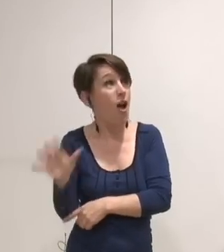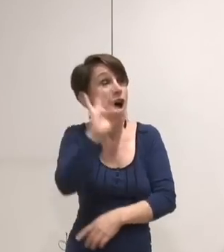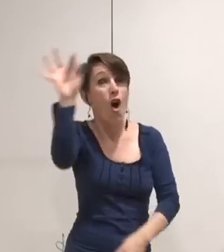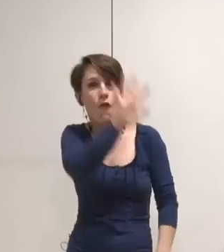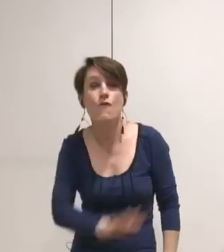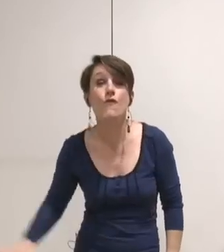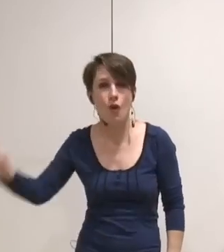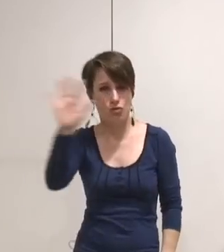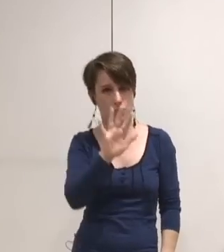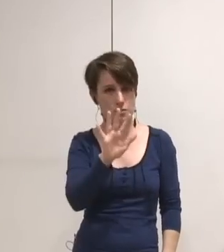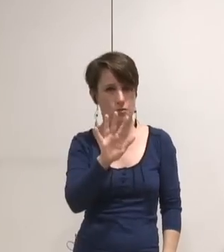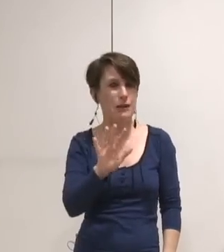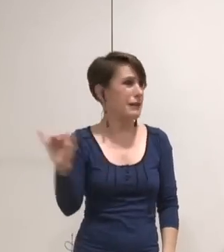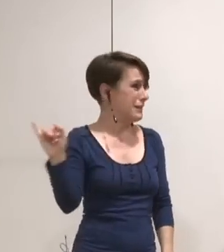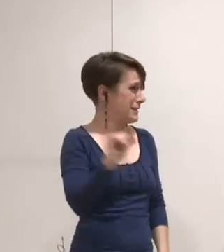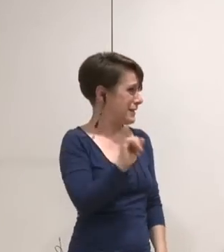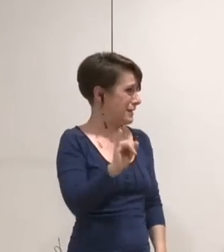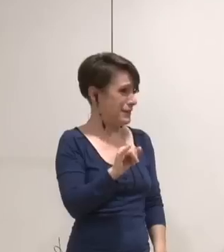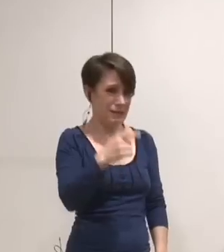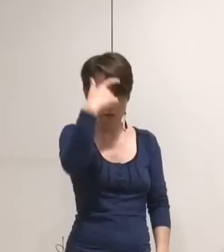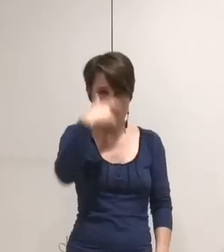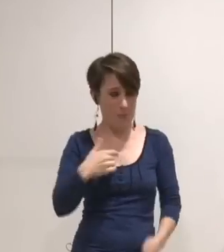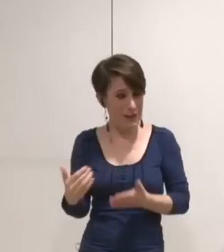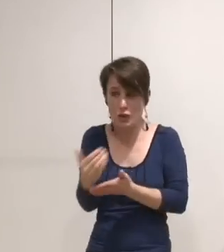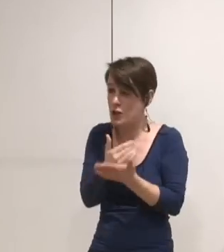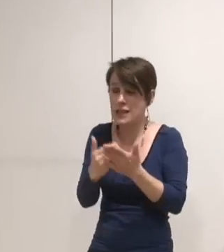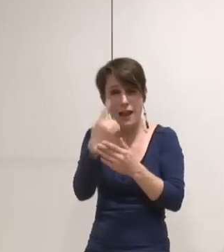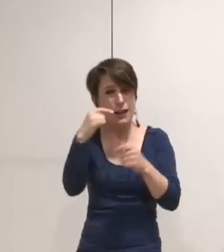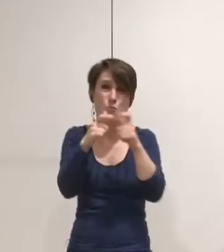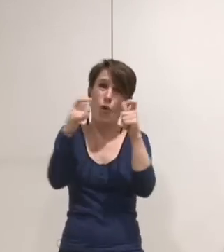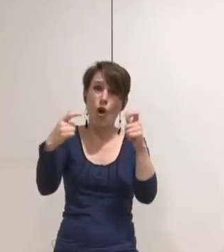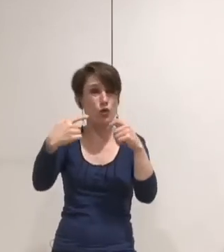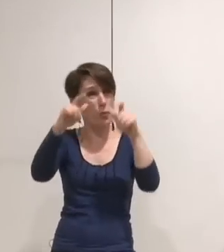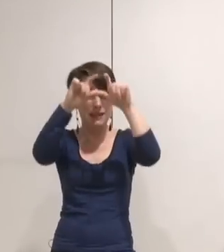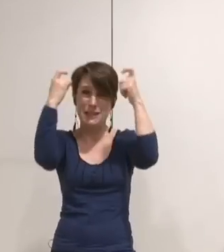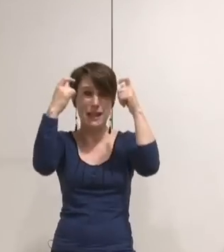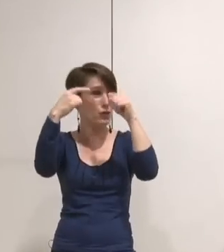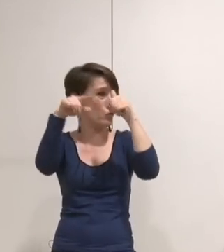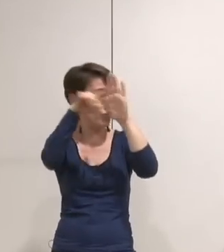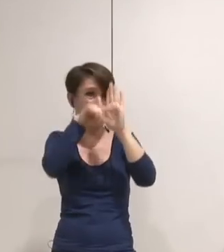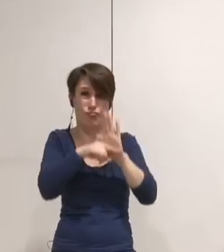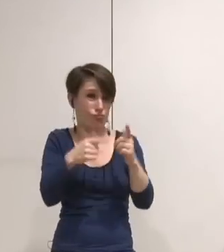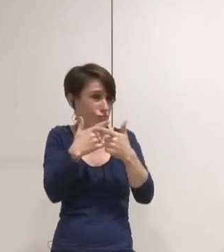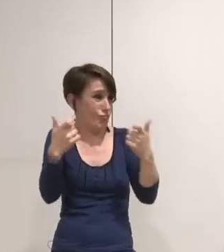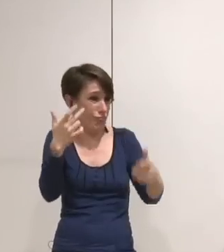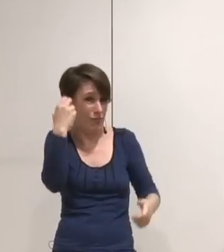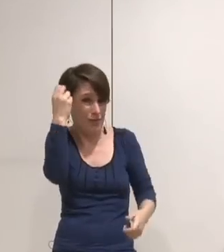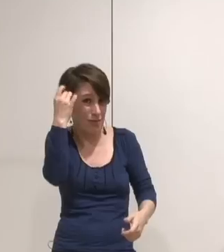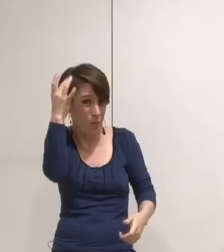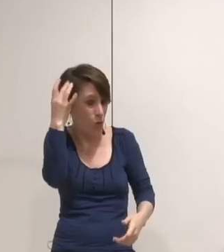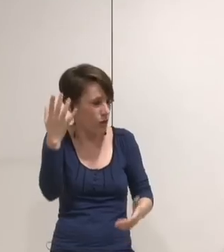salarié en France quel que soit le statut de l'entreprise accepterait tête